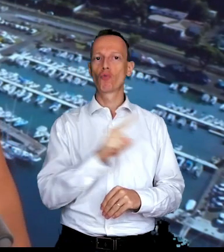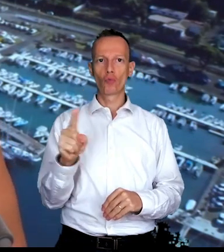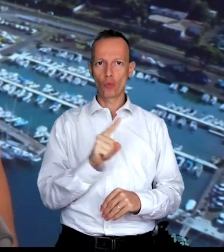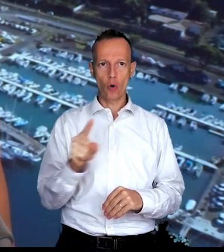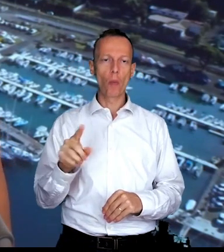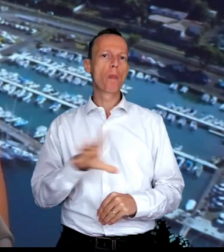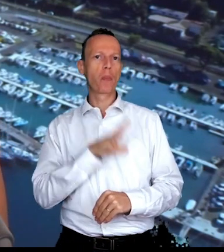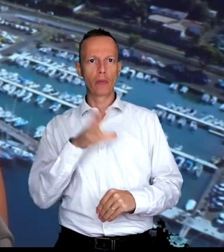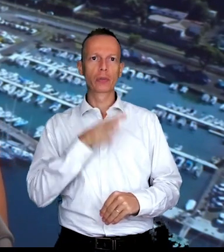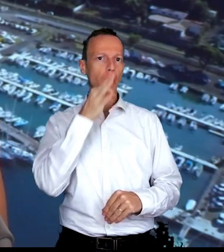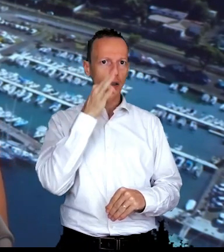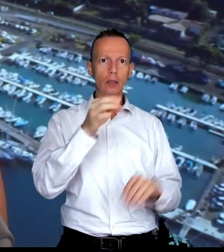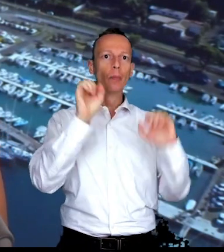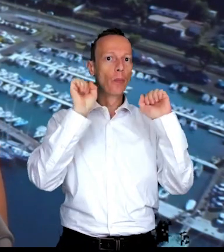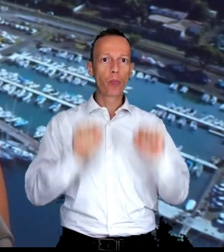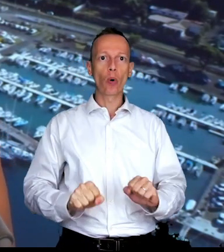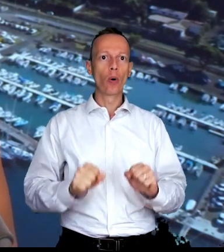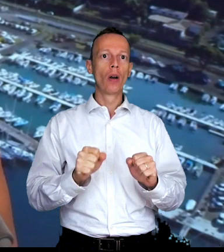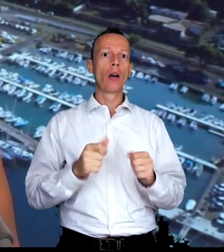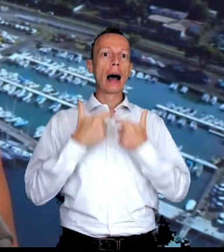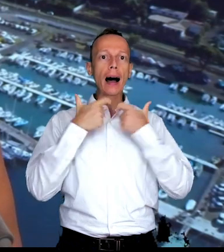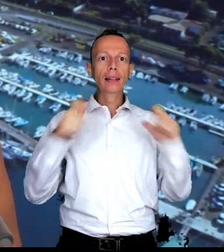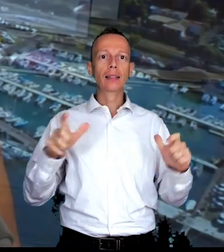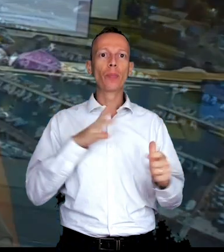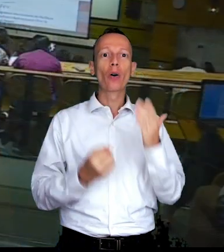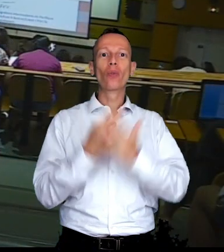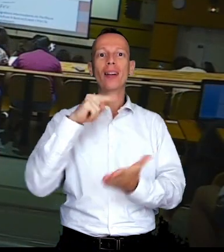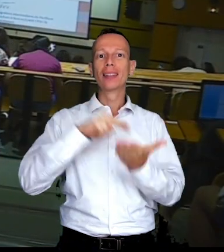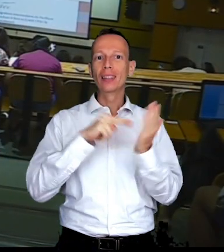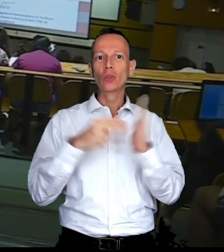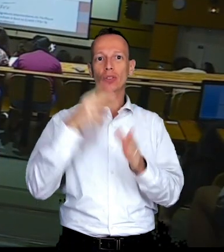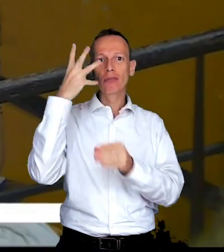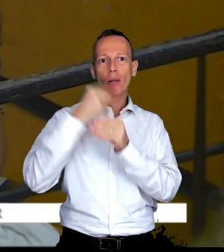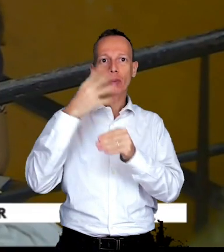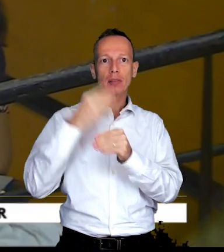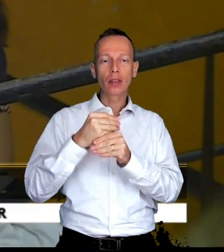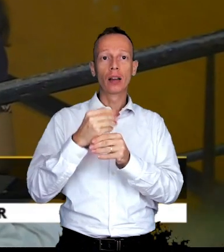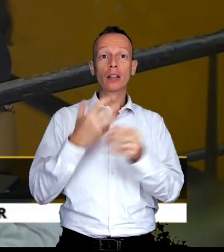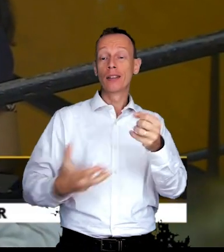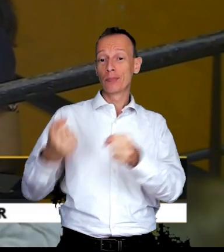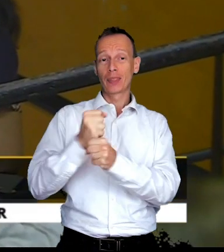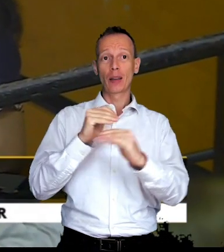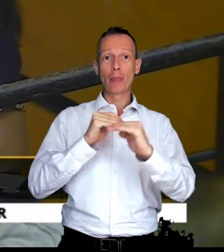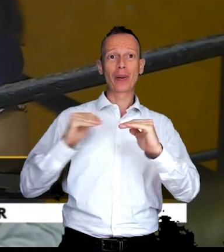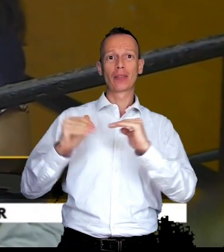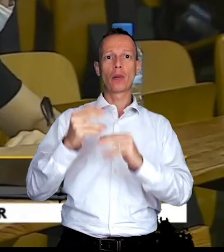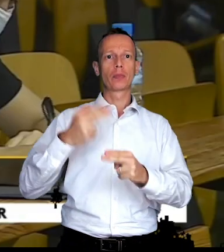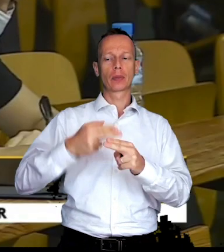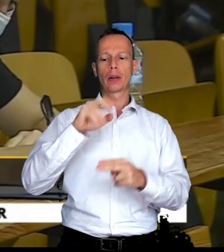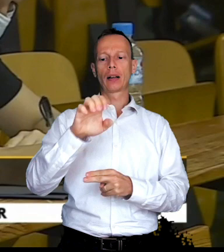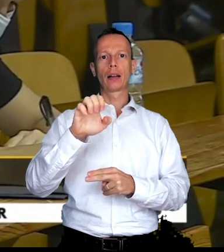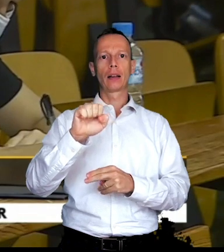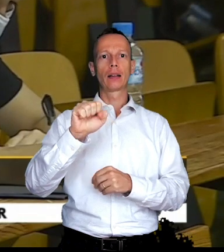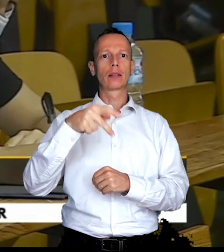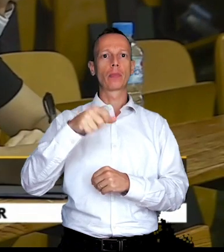à tous. La Covid n'est pas un frein à l'enseignement à l'université, dixit les professeurs. Pour eux, c'est une ouverture à de